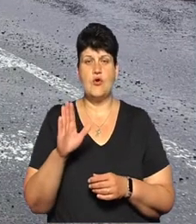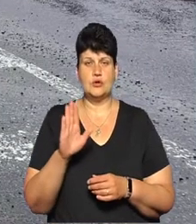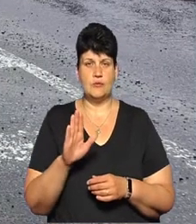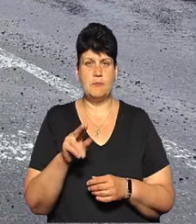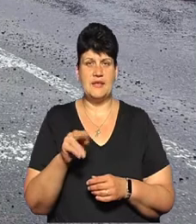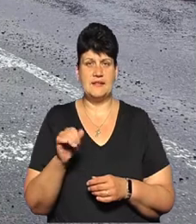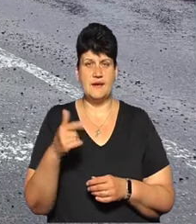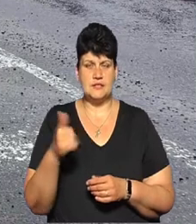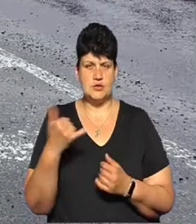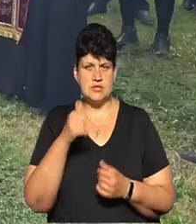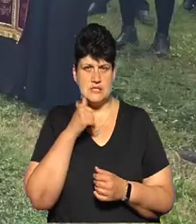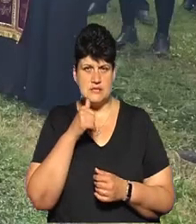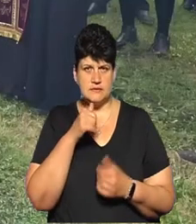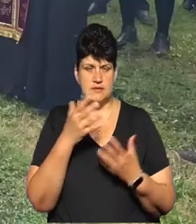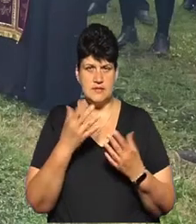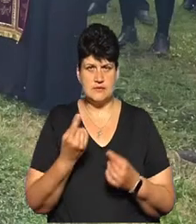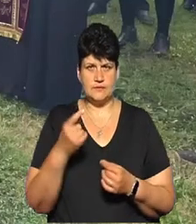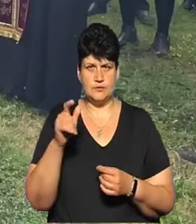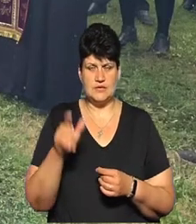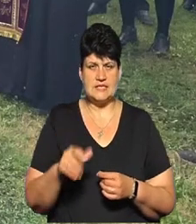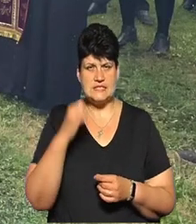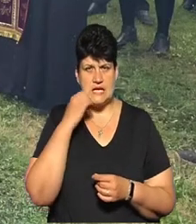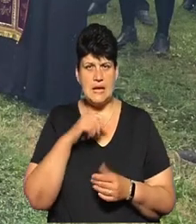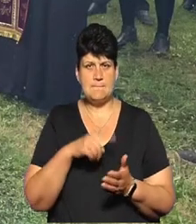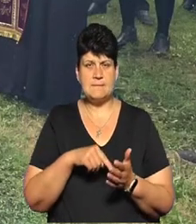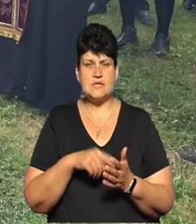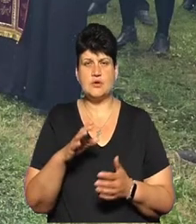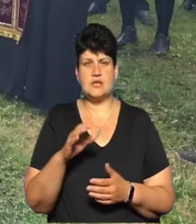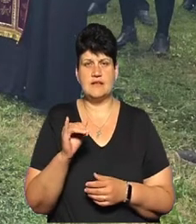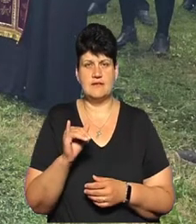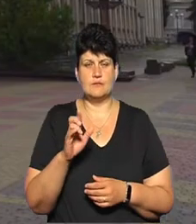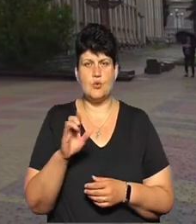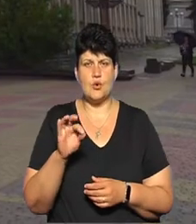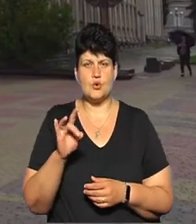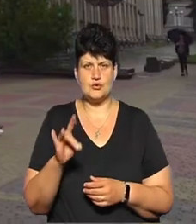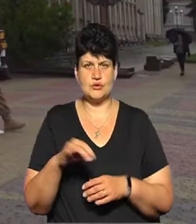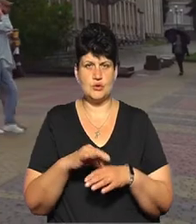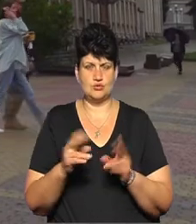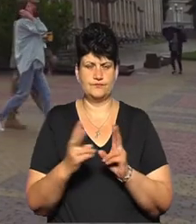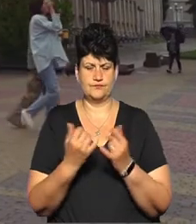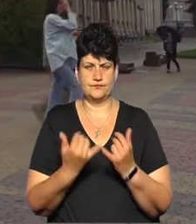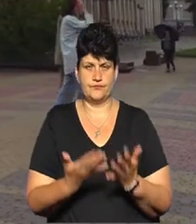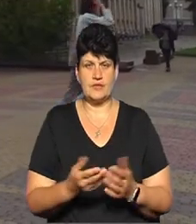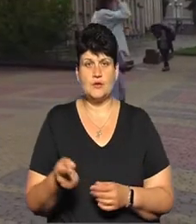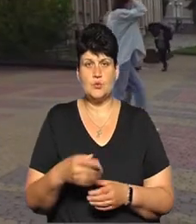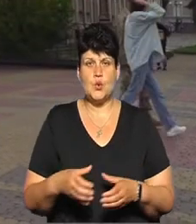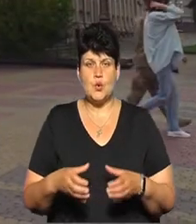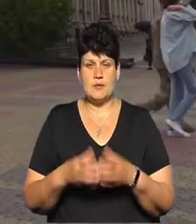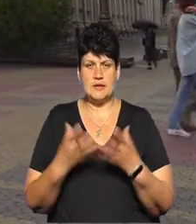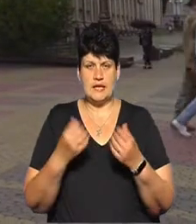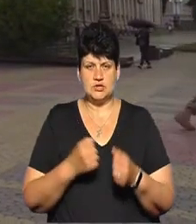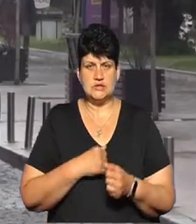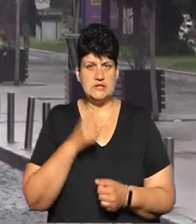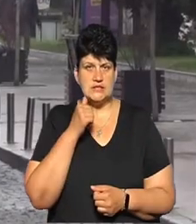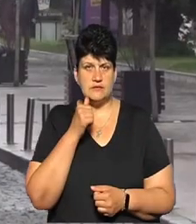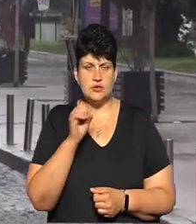дні жалоби за жителем села Старе місто Іваном Бурсуком. Тіло військового зустріли сьогодні. У Тернопільській громаді день жалоби завтра,